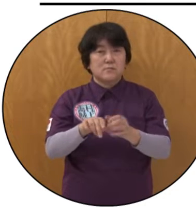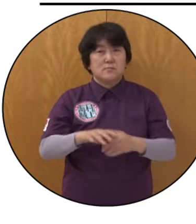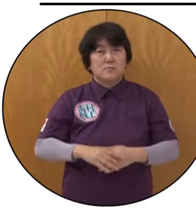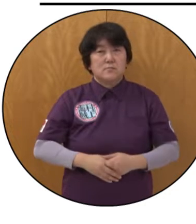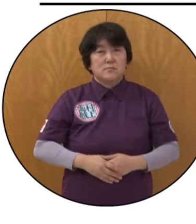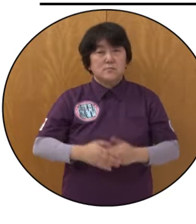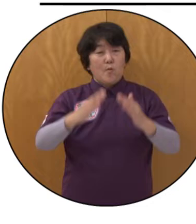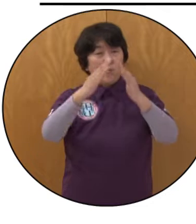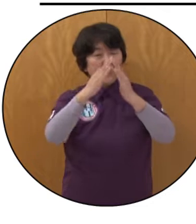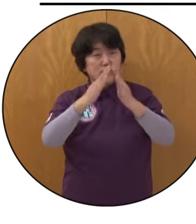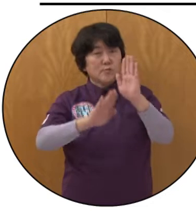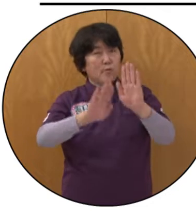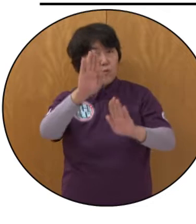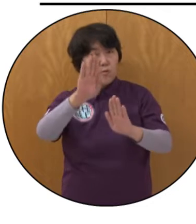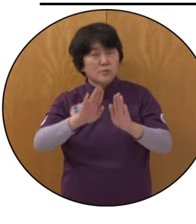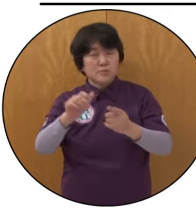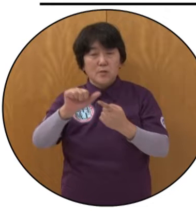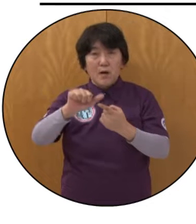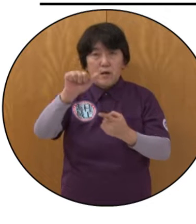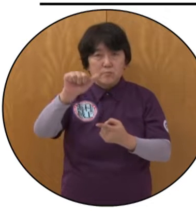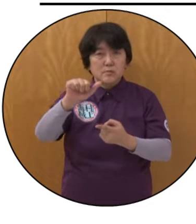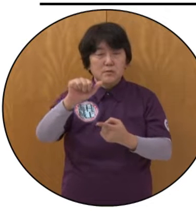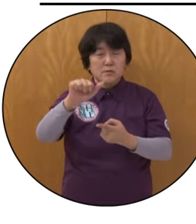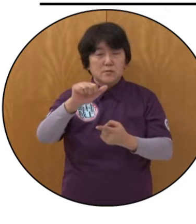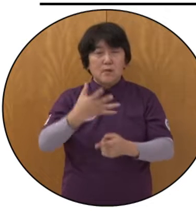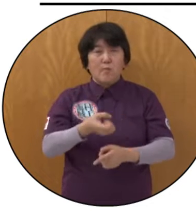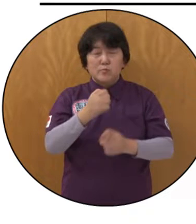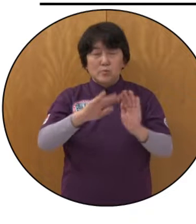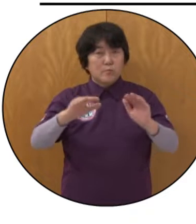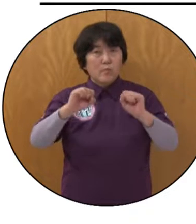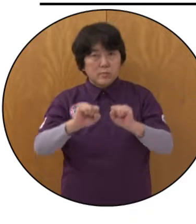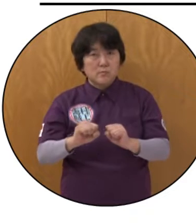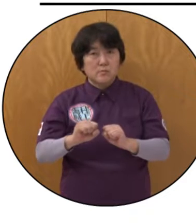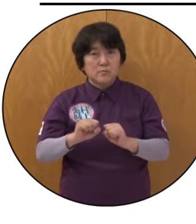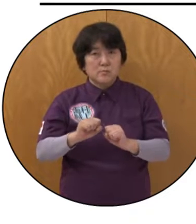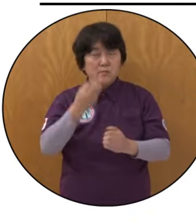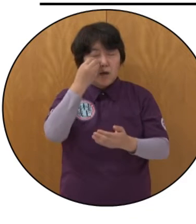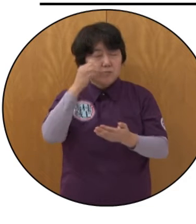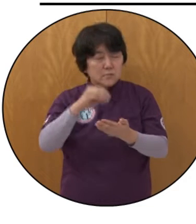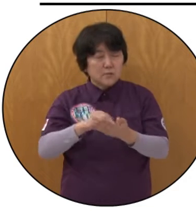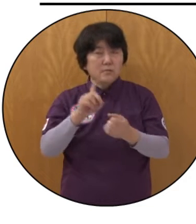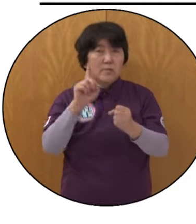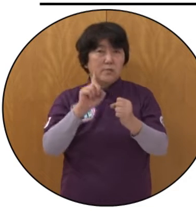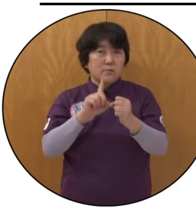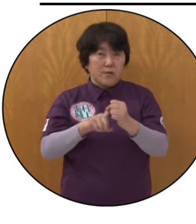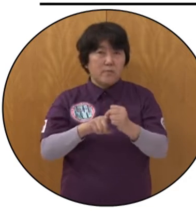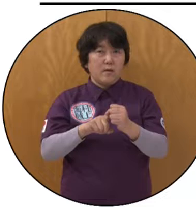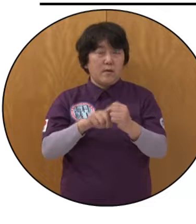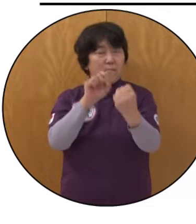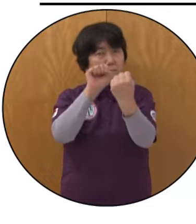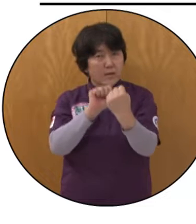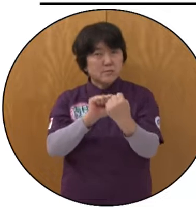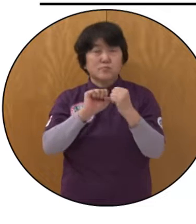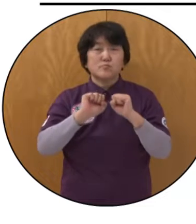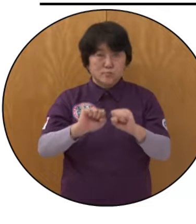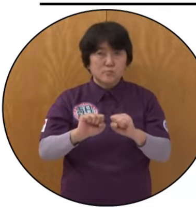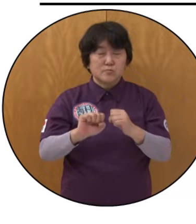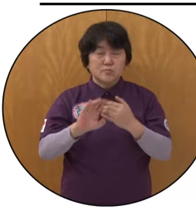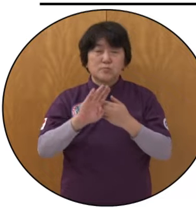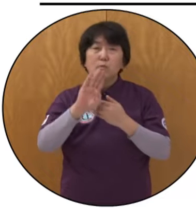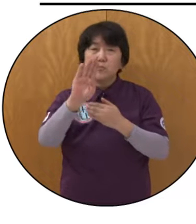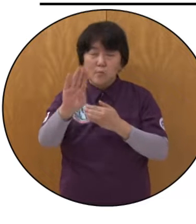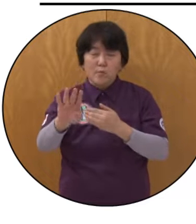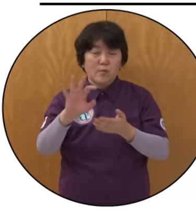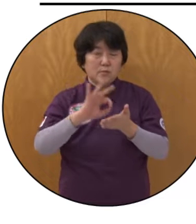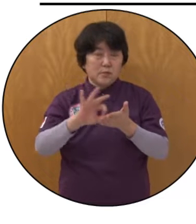園ではお家の様子やアレルギーのある子どもさんもいらっしゃるので、確認のために面接をさせてもらっています。その